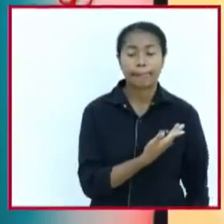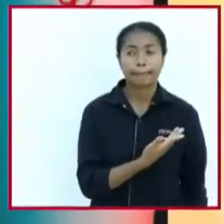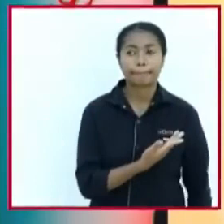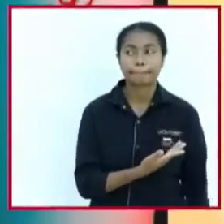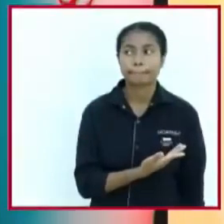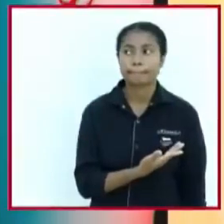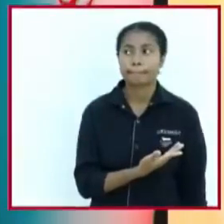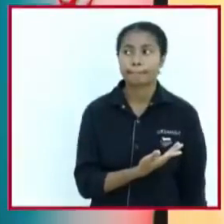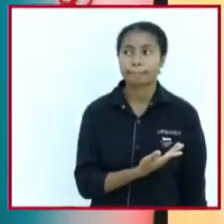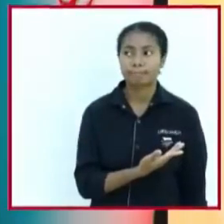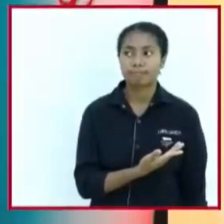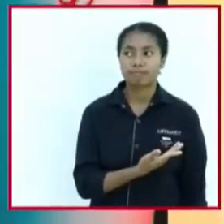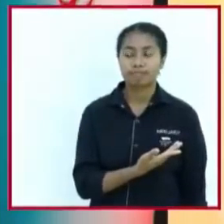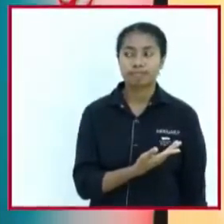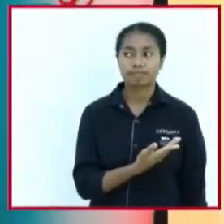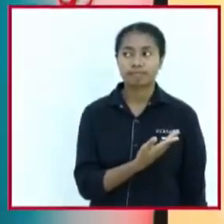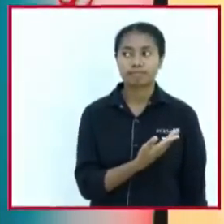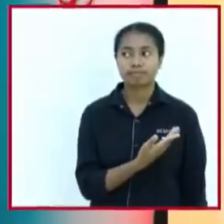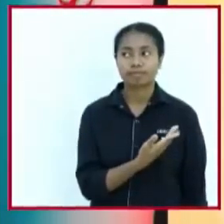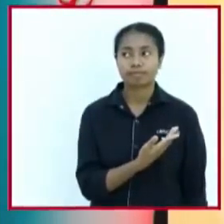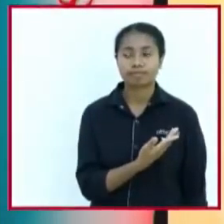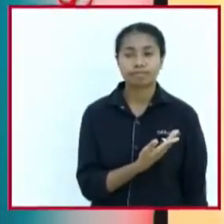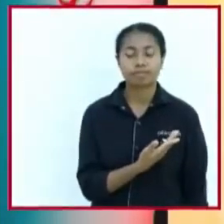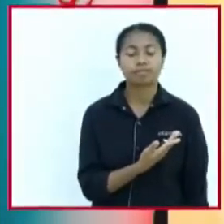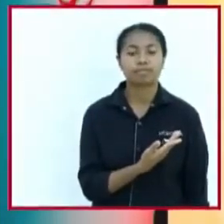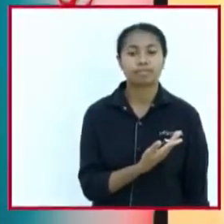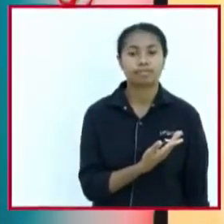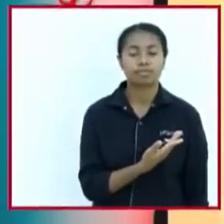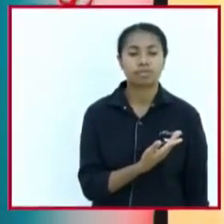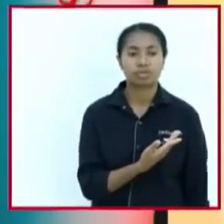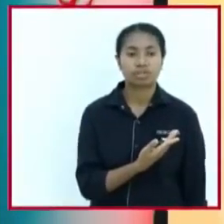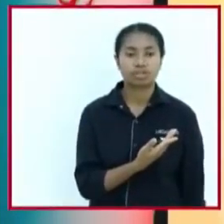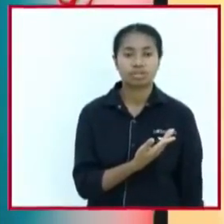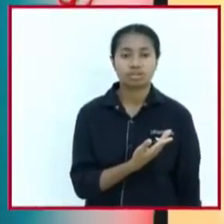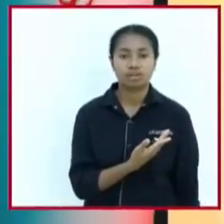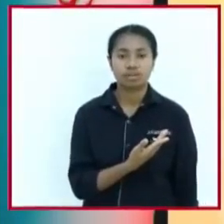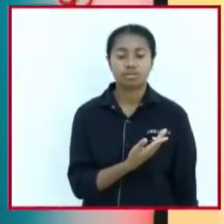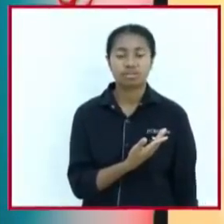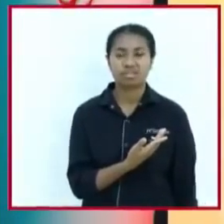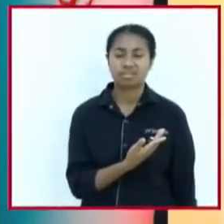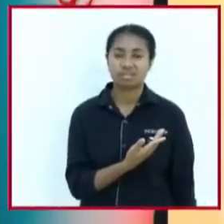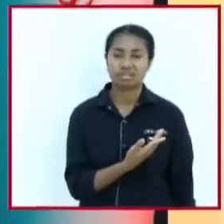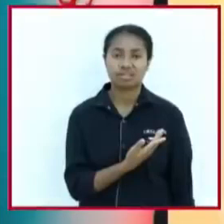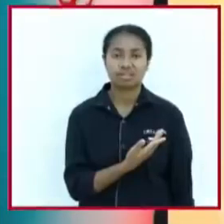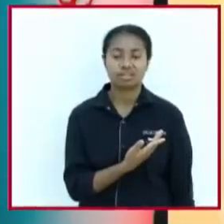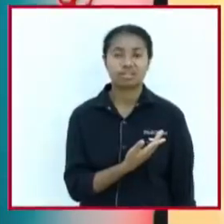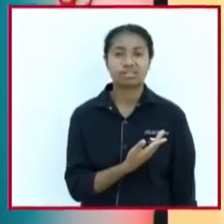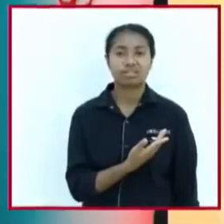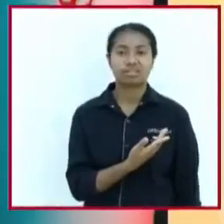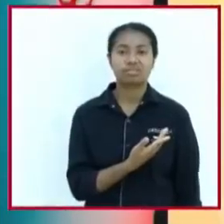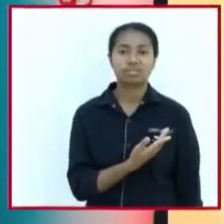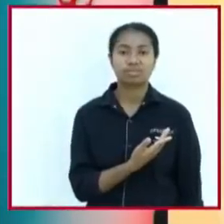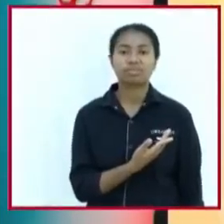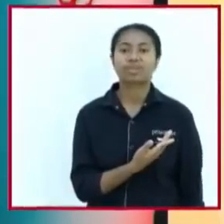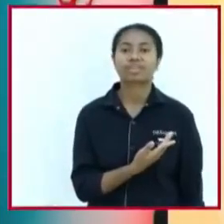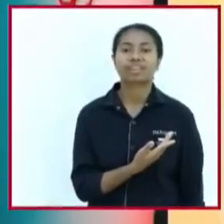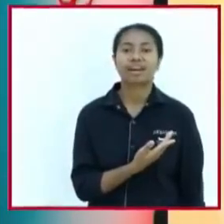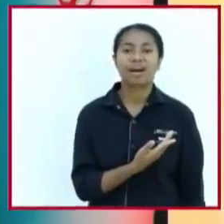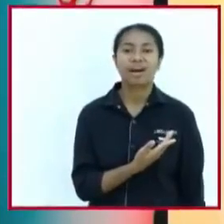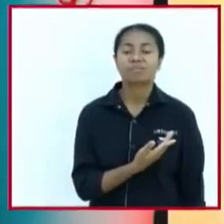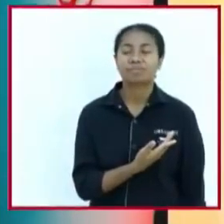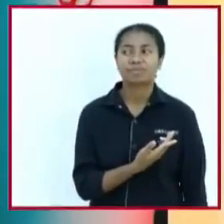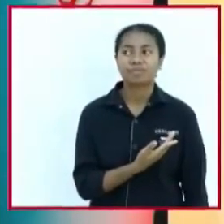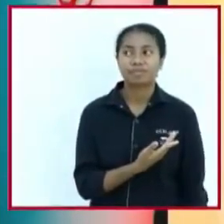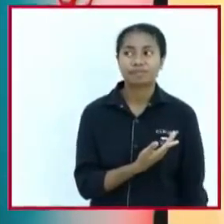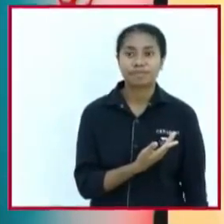adanu ada Abraham ada Sara ada Isak ada Yakub ada Yusuf